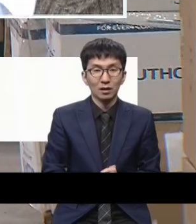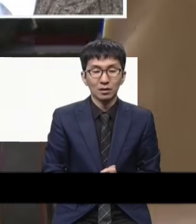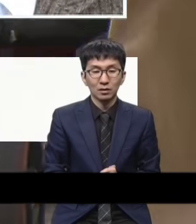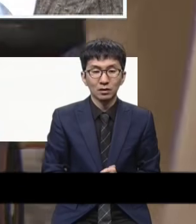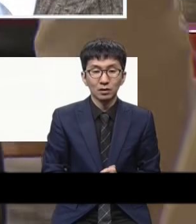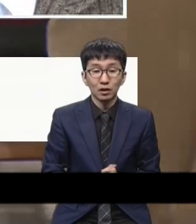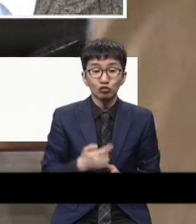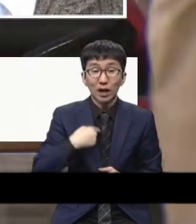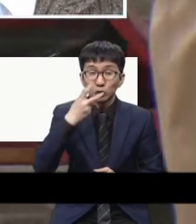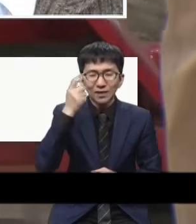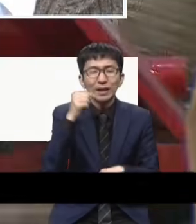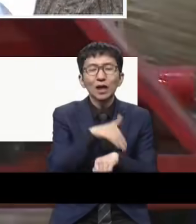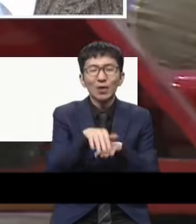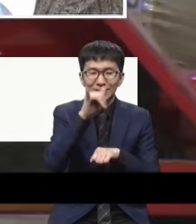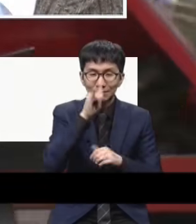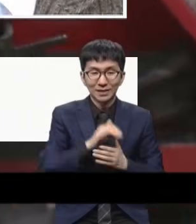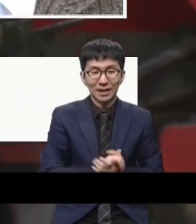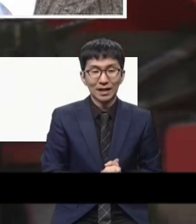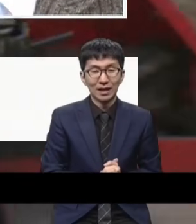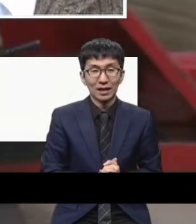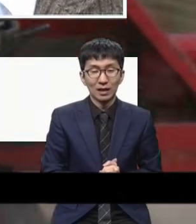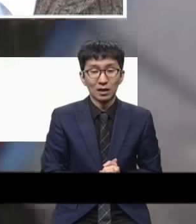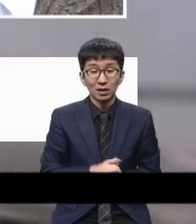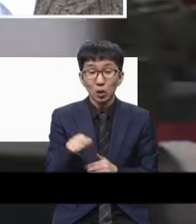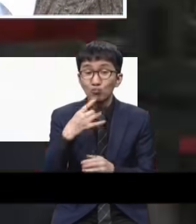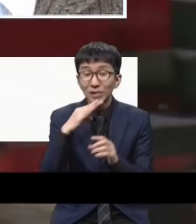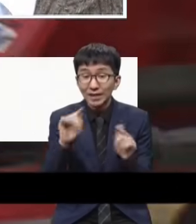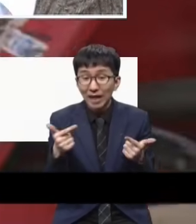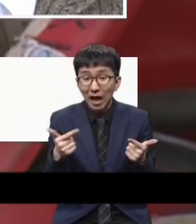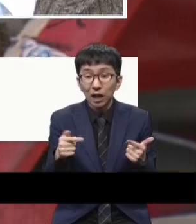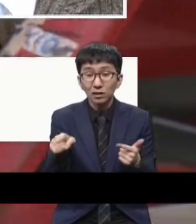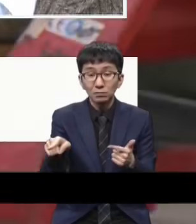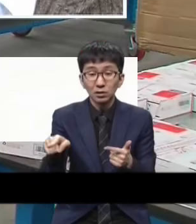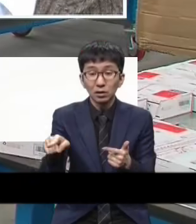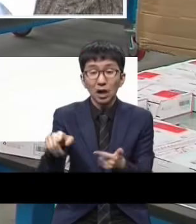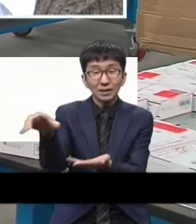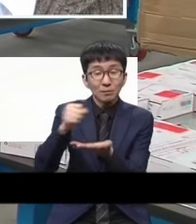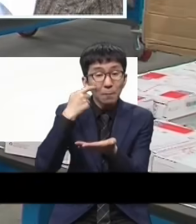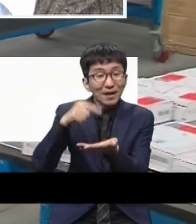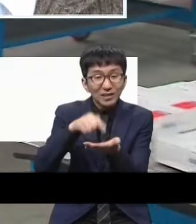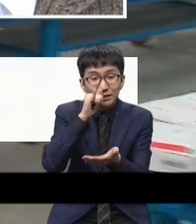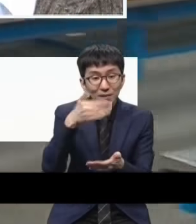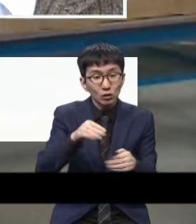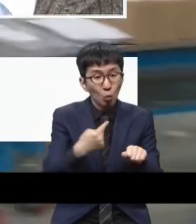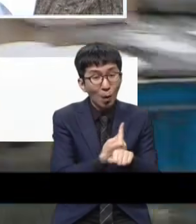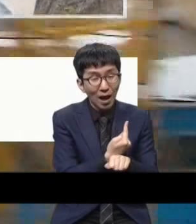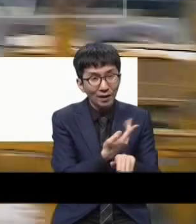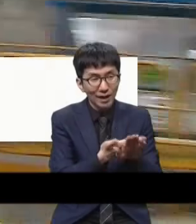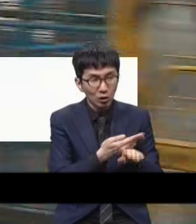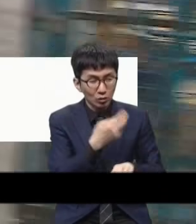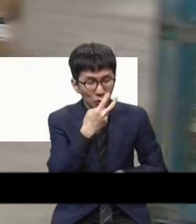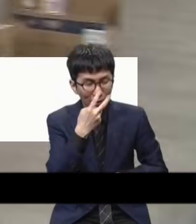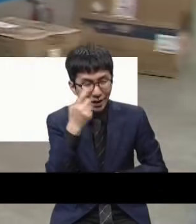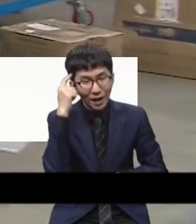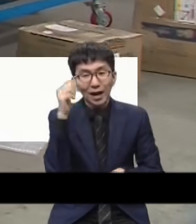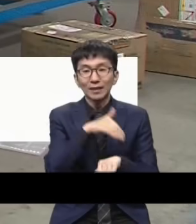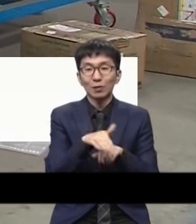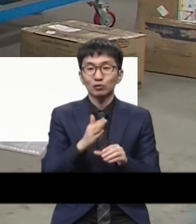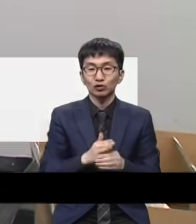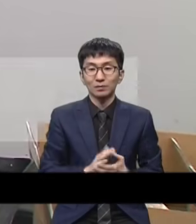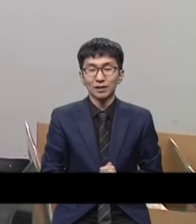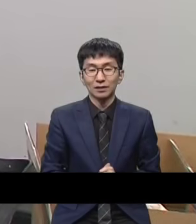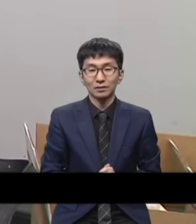저희가 계획을 갖고 있어요. 이 제품 말고라도 이 제품은 통관 단계에 잡아서 넘겼지만 그 나머지 유사건도 전부 체크해보려고